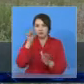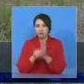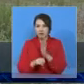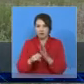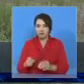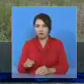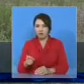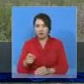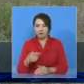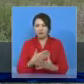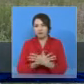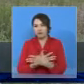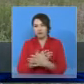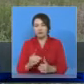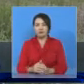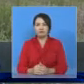нелерді, резистілерді.